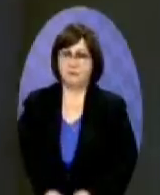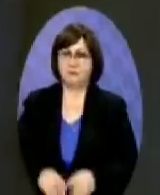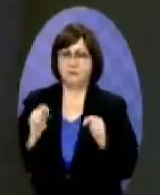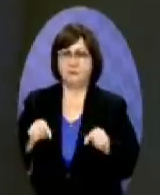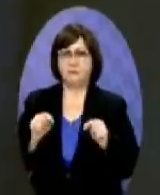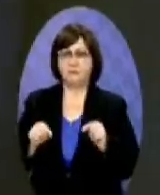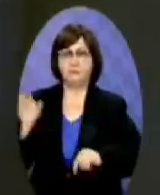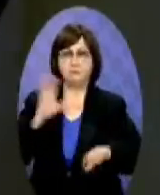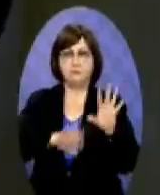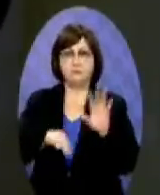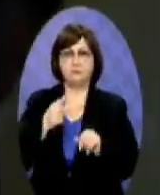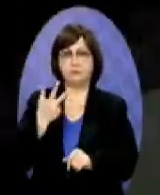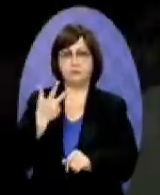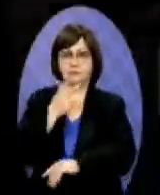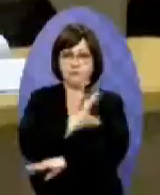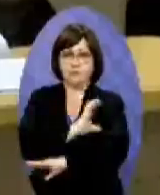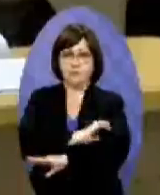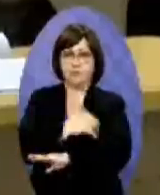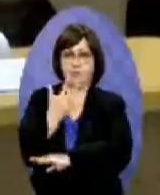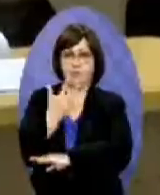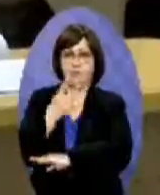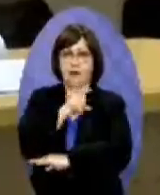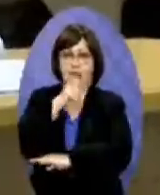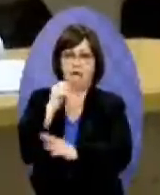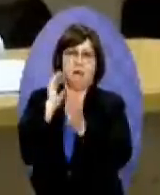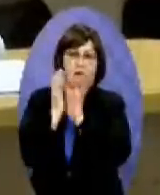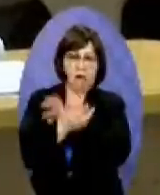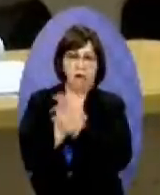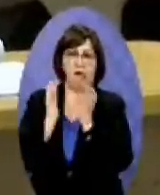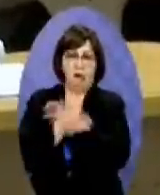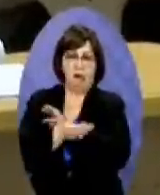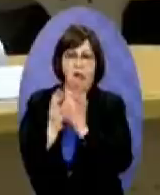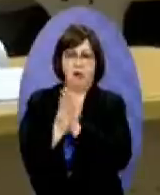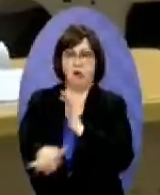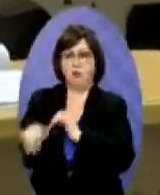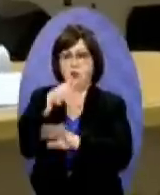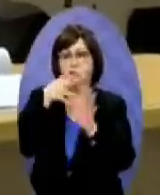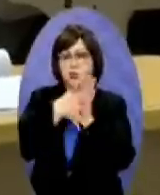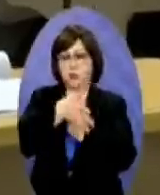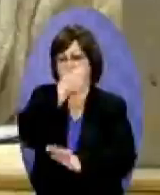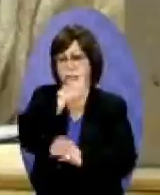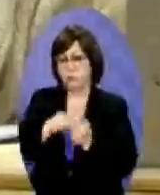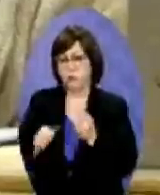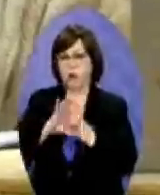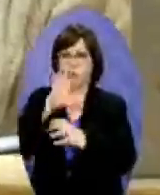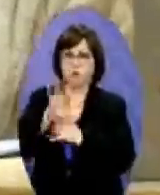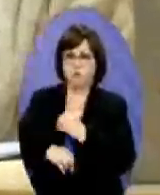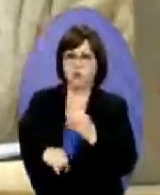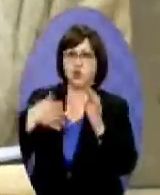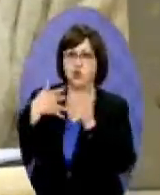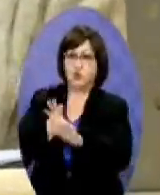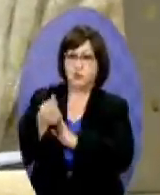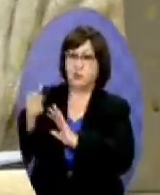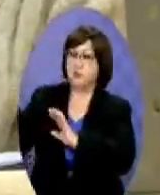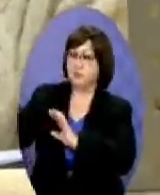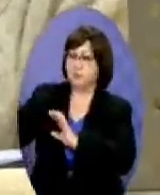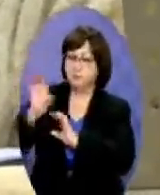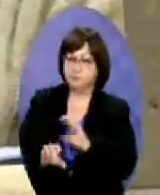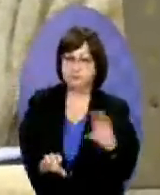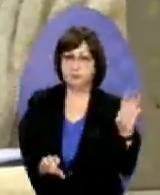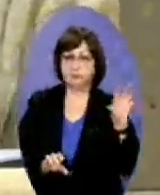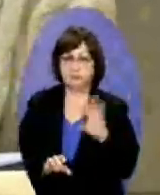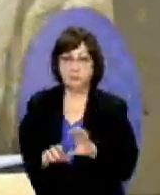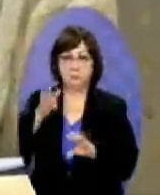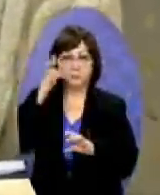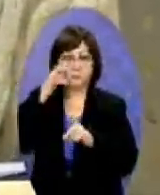Өнөөдрийн байдлаар 23 сургууль 3 ээлжээр хичээлдэж байгаа. Иймд улсын төсвөөс гадна олон улсын төсвийн санхүүжилтийг боловсруулалтын салбарын